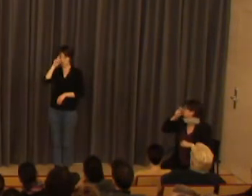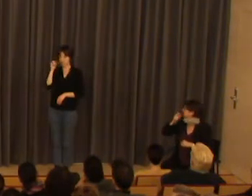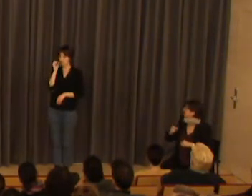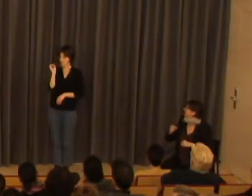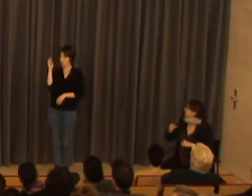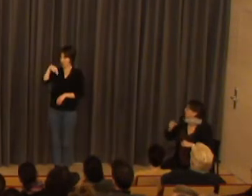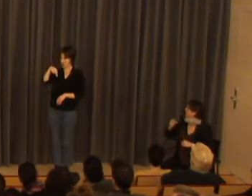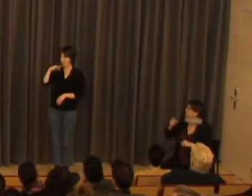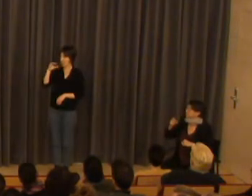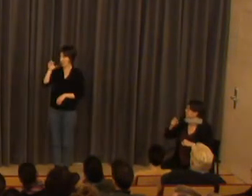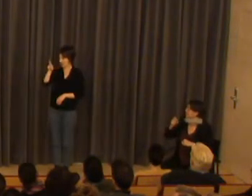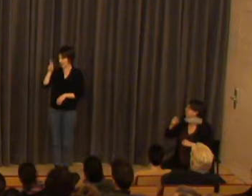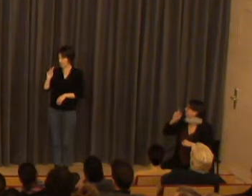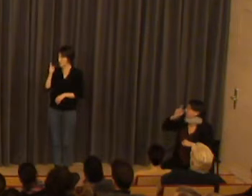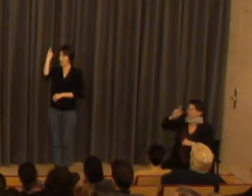contactes